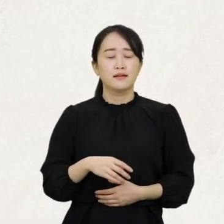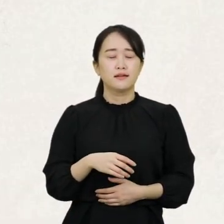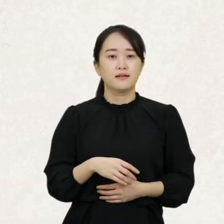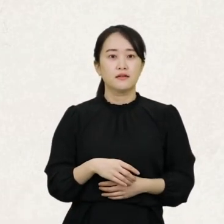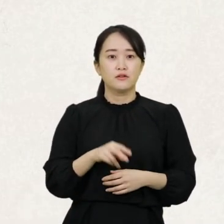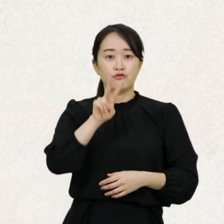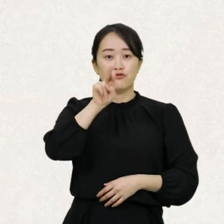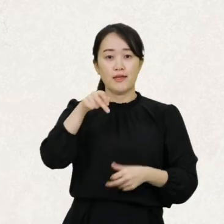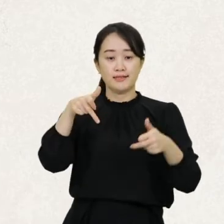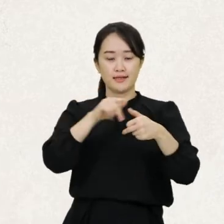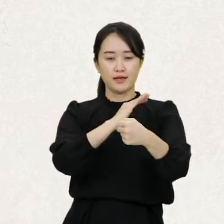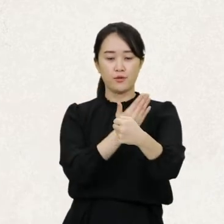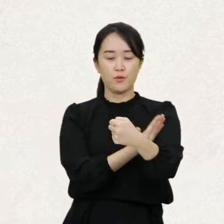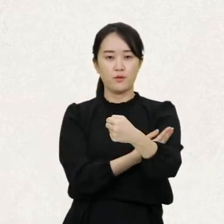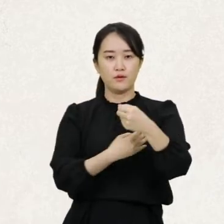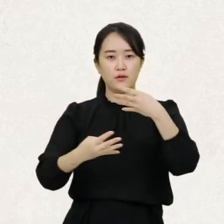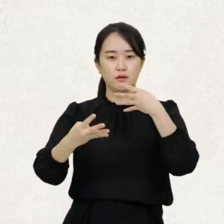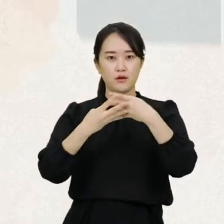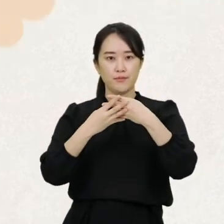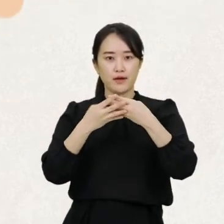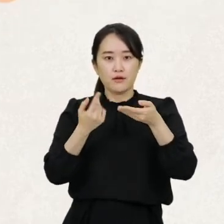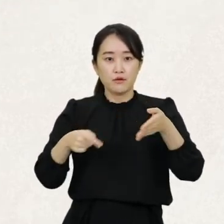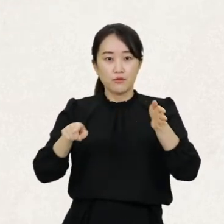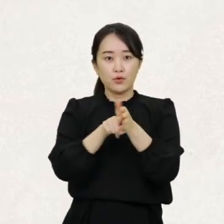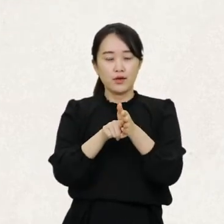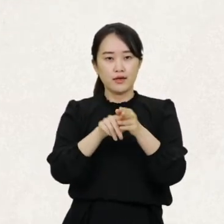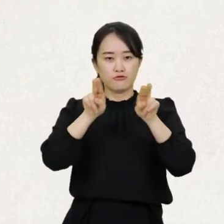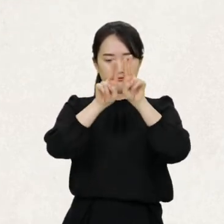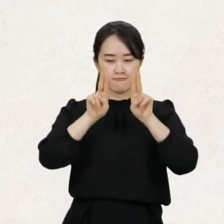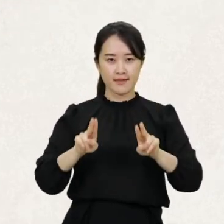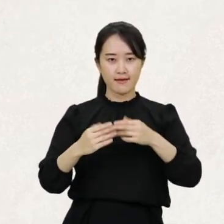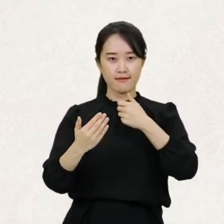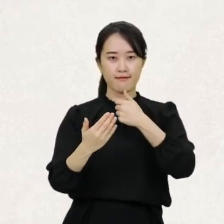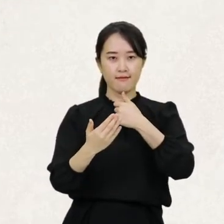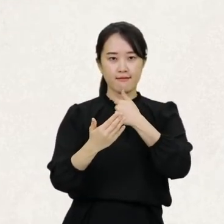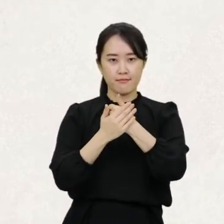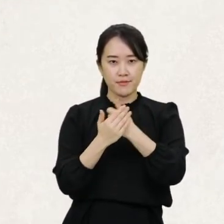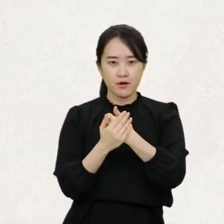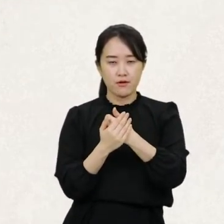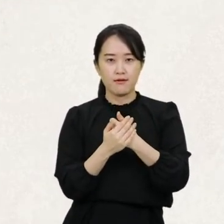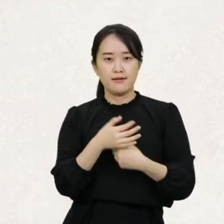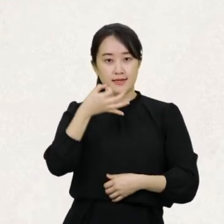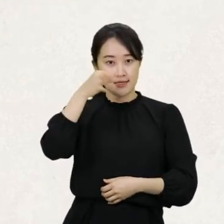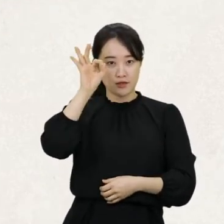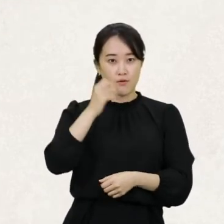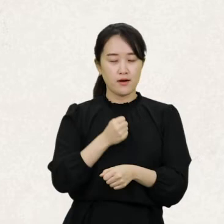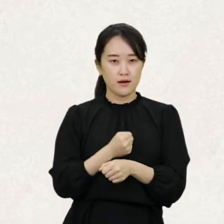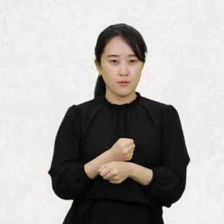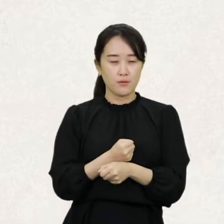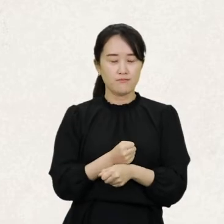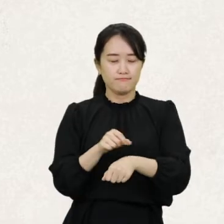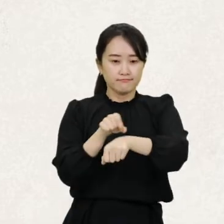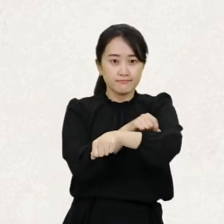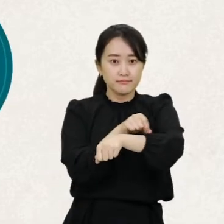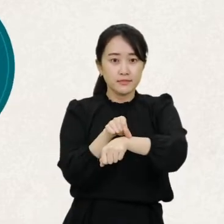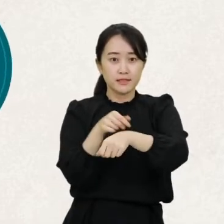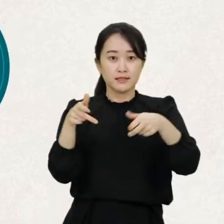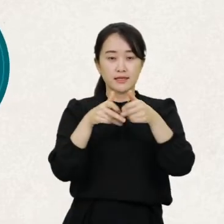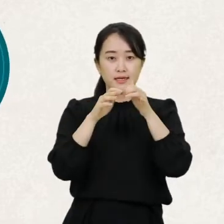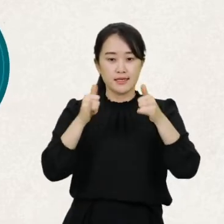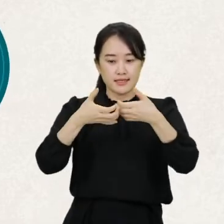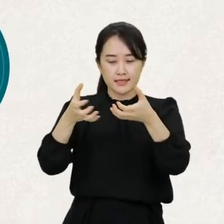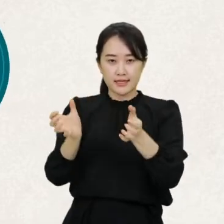당사국은 유엔 장애인 권리 협약의 실현을 위한 국제협력 증진의 중요성을 인정하고 특히